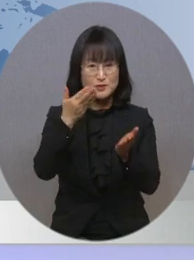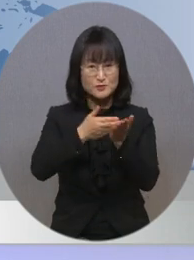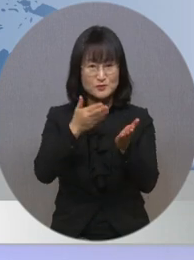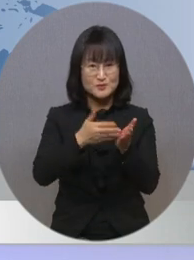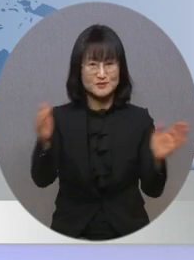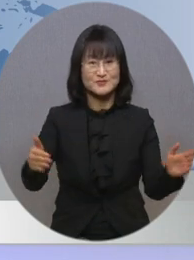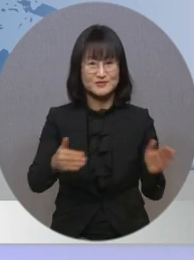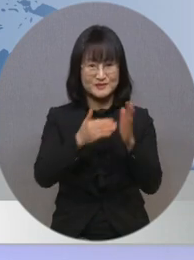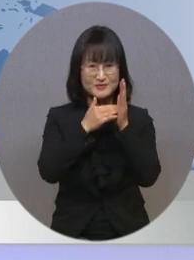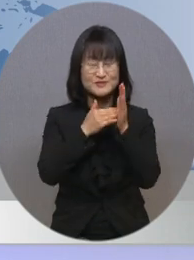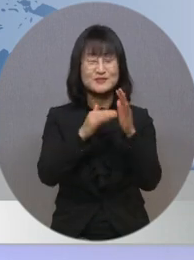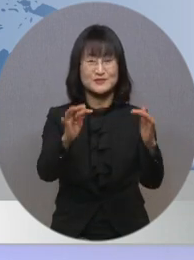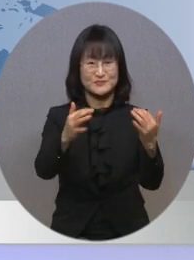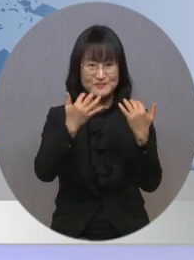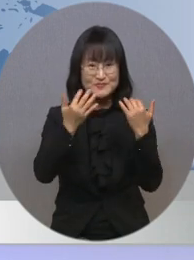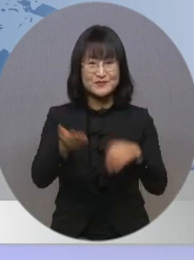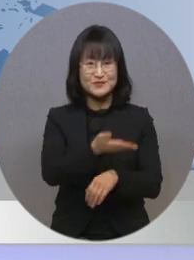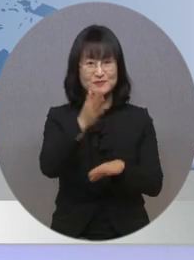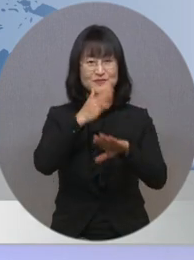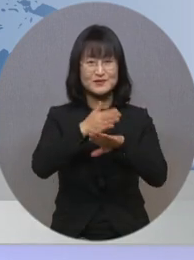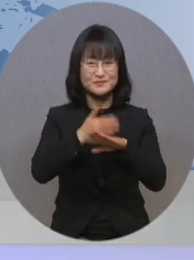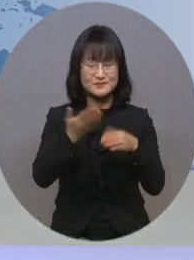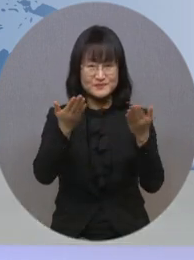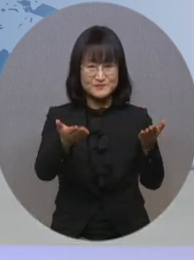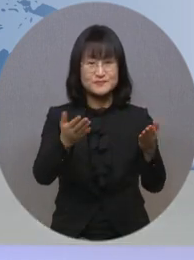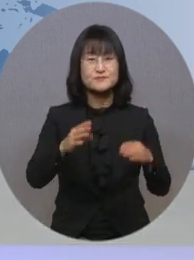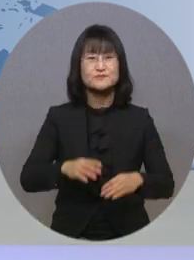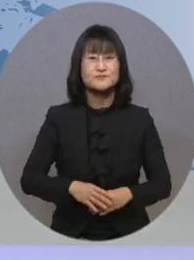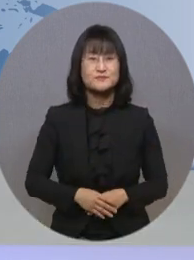마칩니다 시청해주신 여러분 고맙습니다